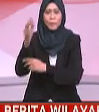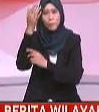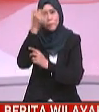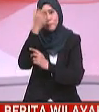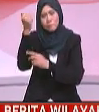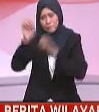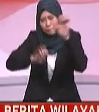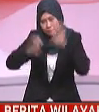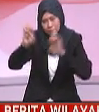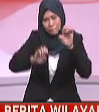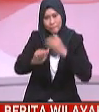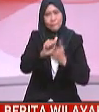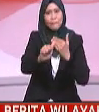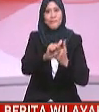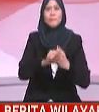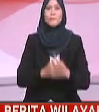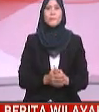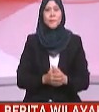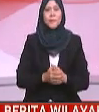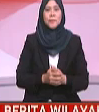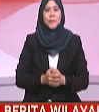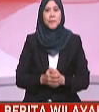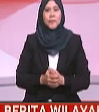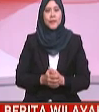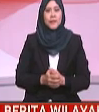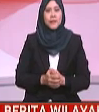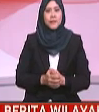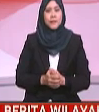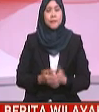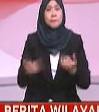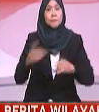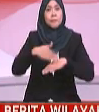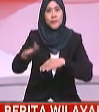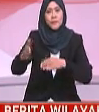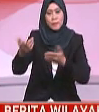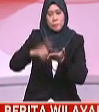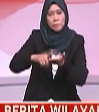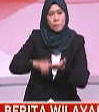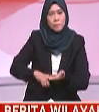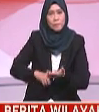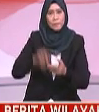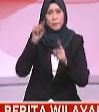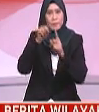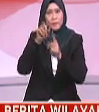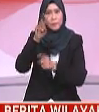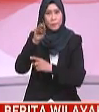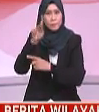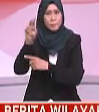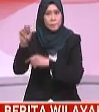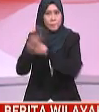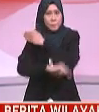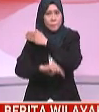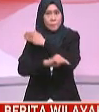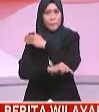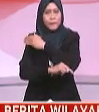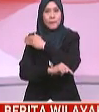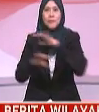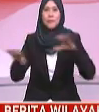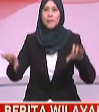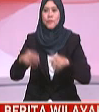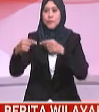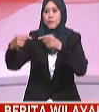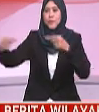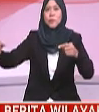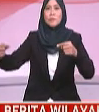berdasarkan penilaian risiko. MKN akan membantah laporan kepada MKN negeri, MKN negeri yang